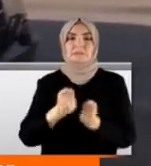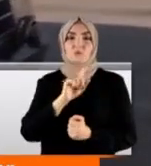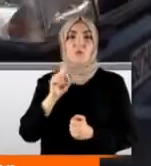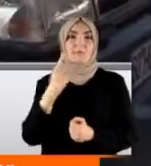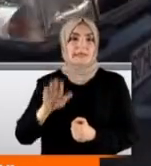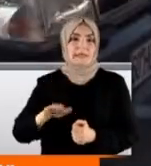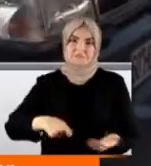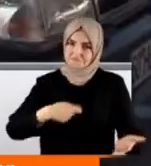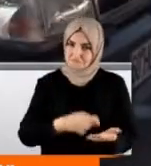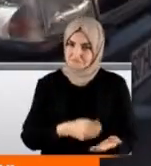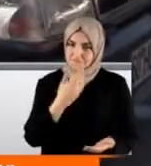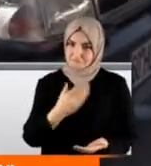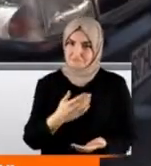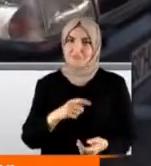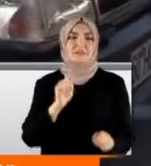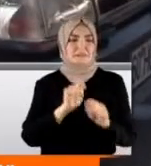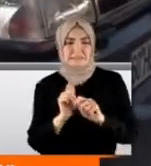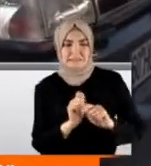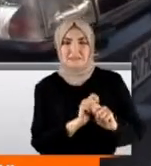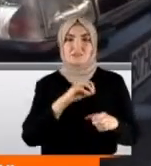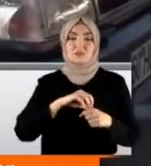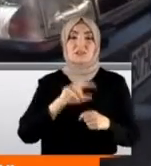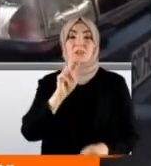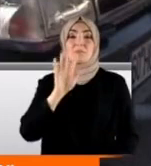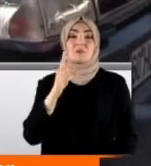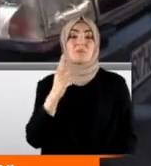aracını modifiye etmek için 25 bin lira harcadı.